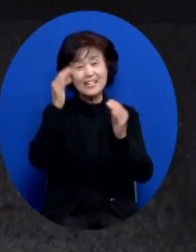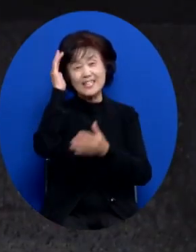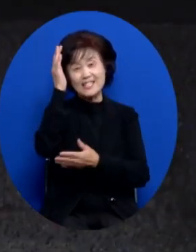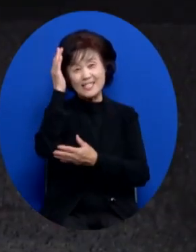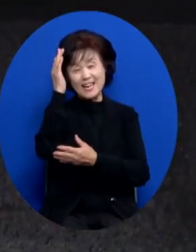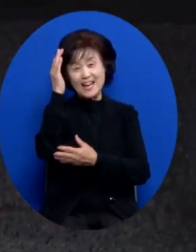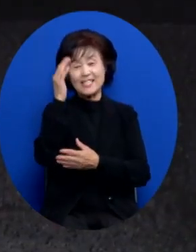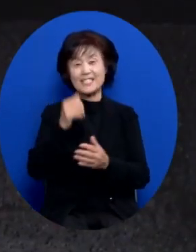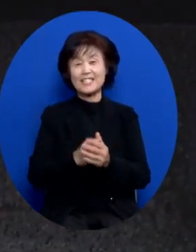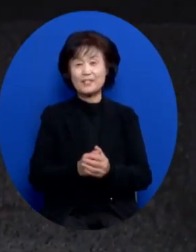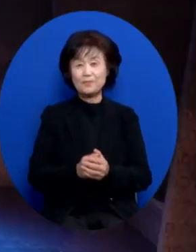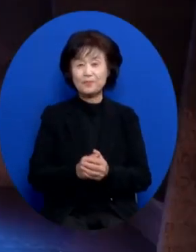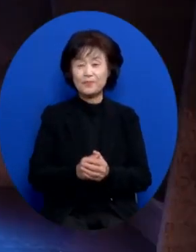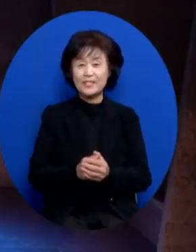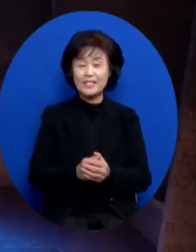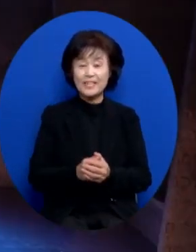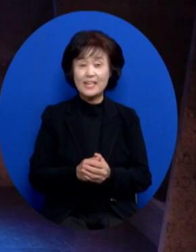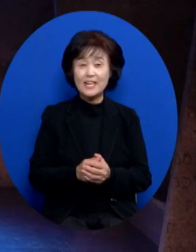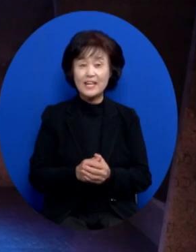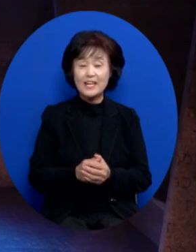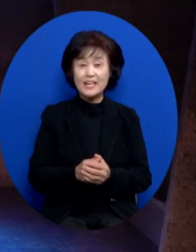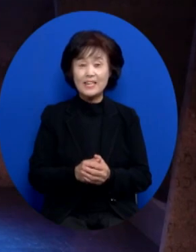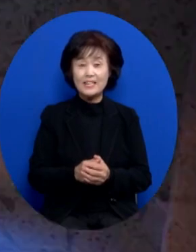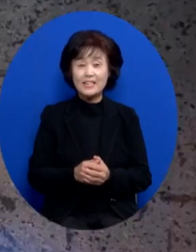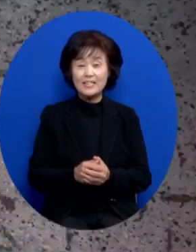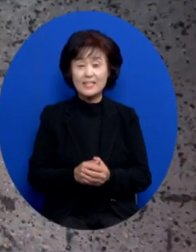백투 1931 심우원 이용도입니다.